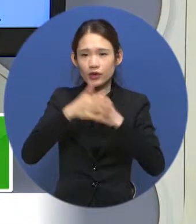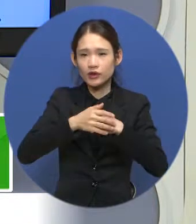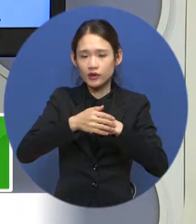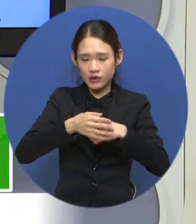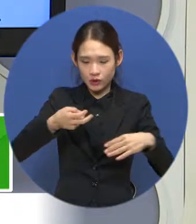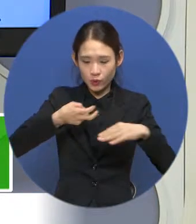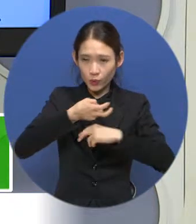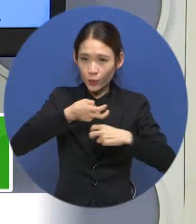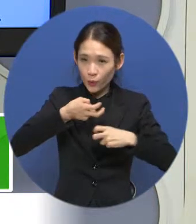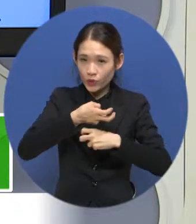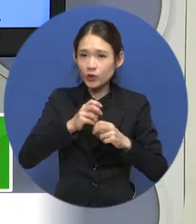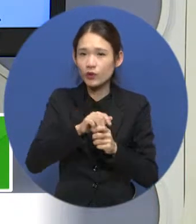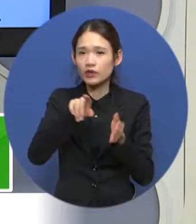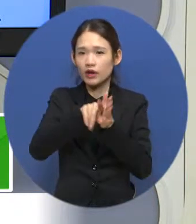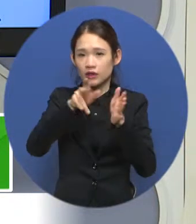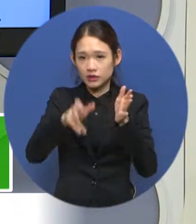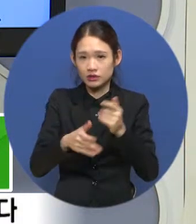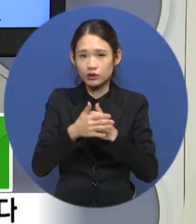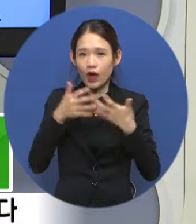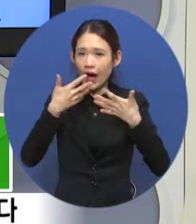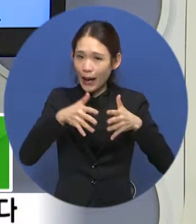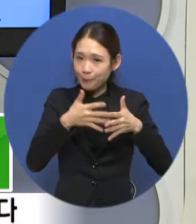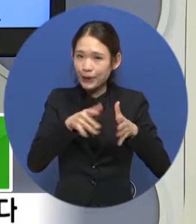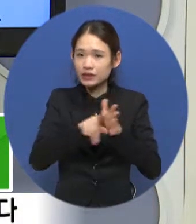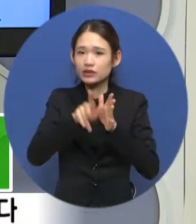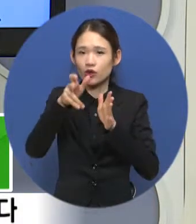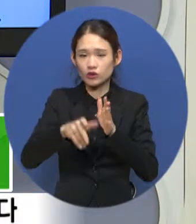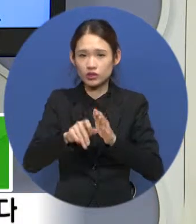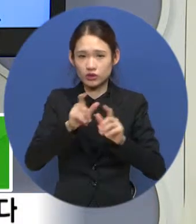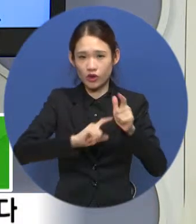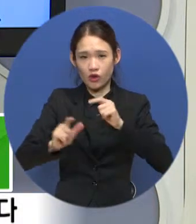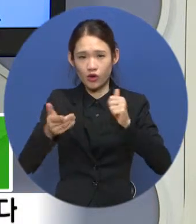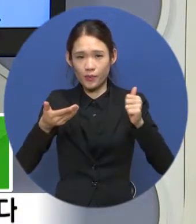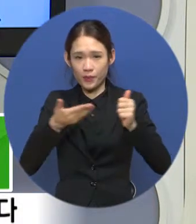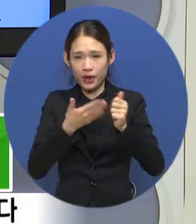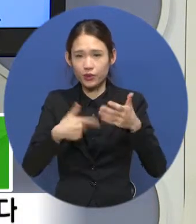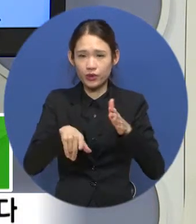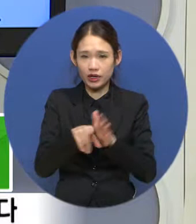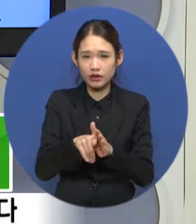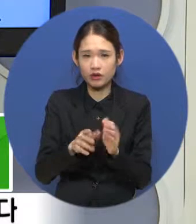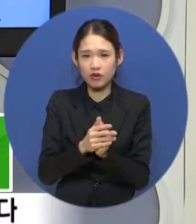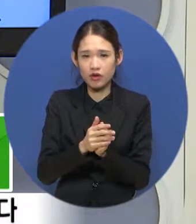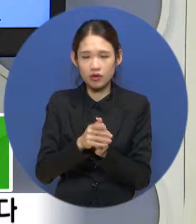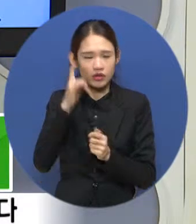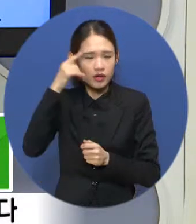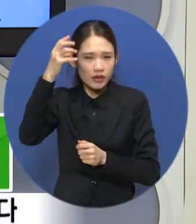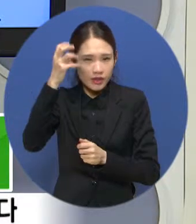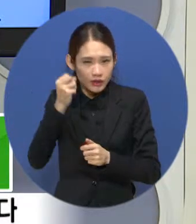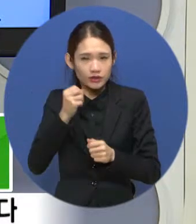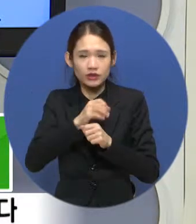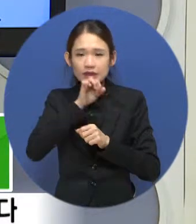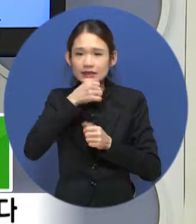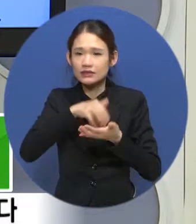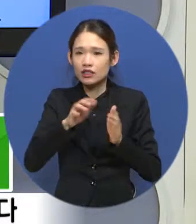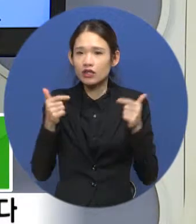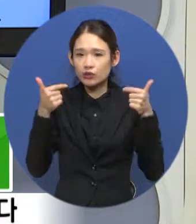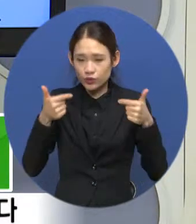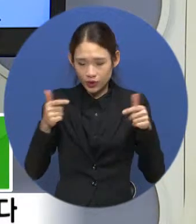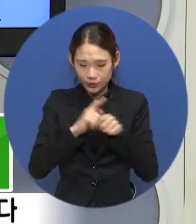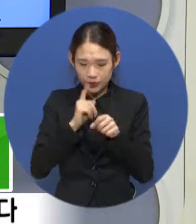결제 아파트관리비 어 4대보험 등도 납부가 가능하게 해 인지도와 실적 향상에 주력할